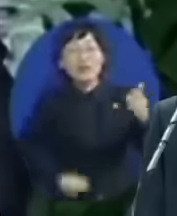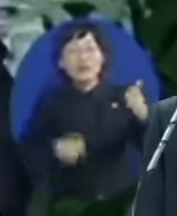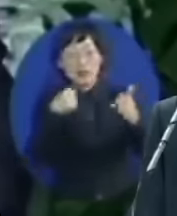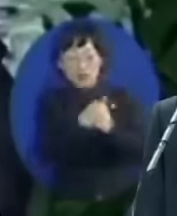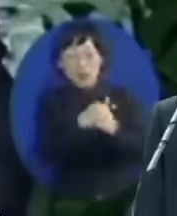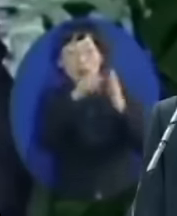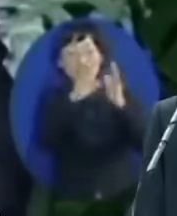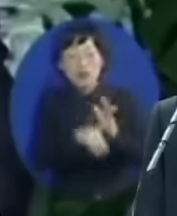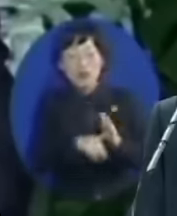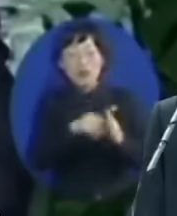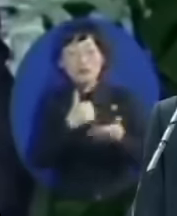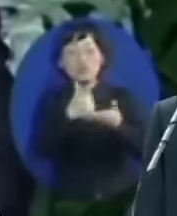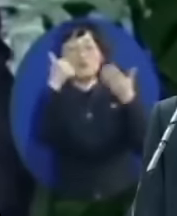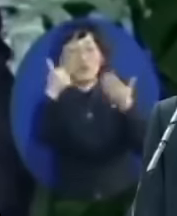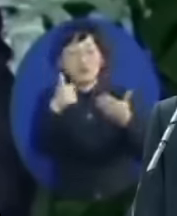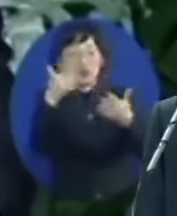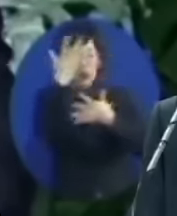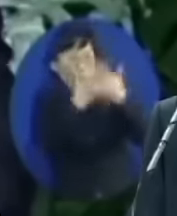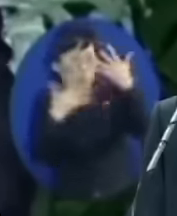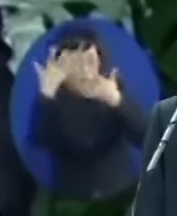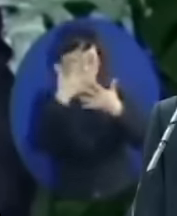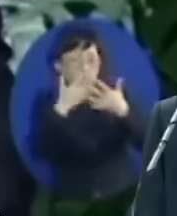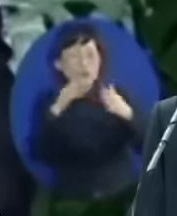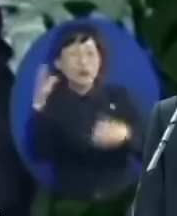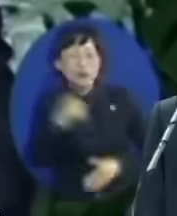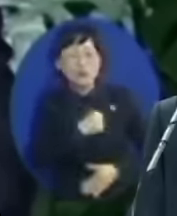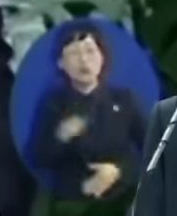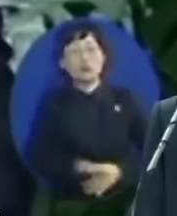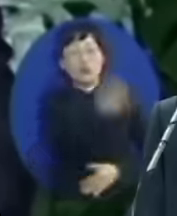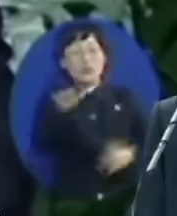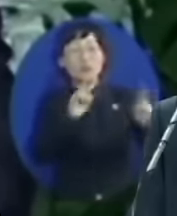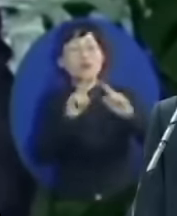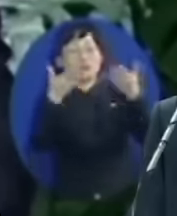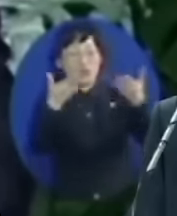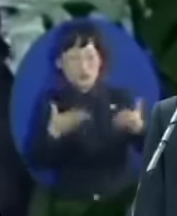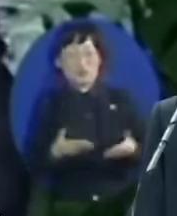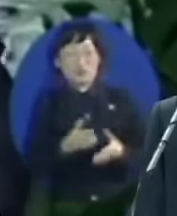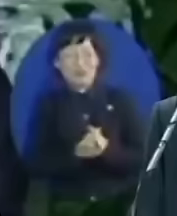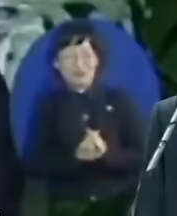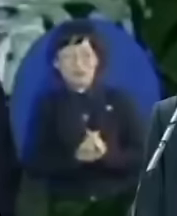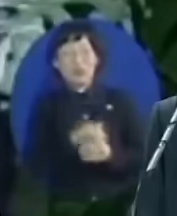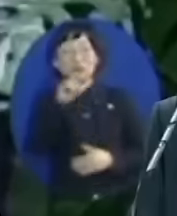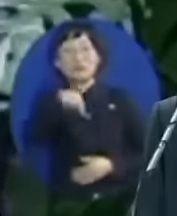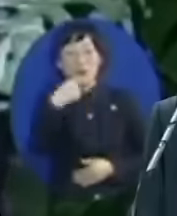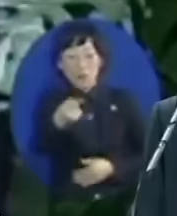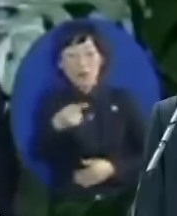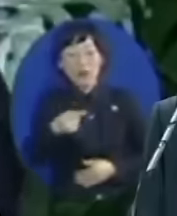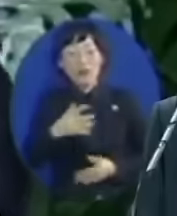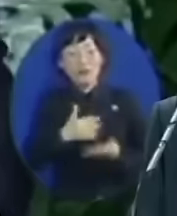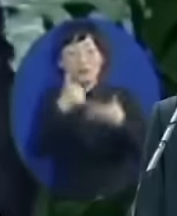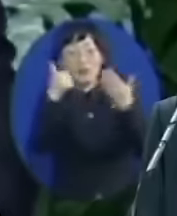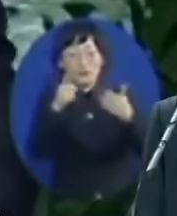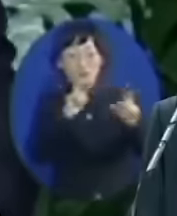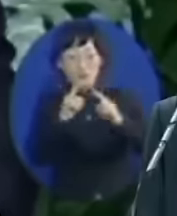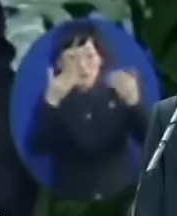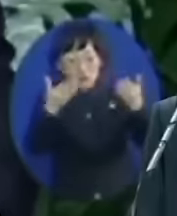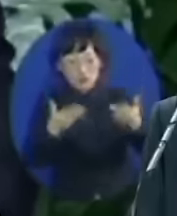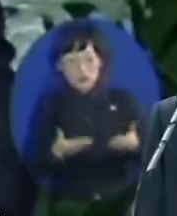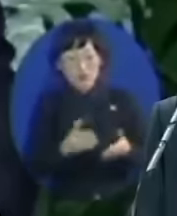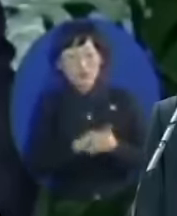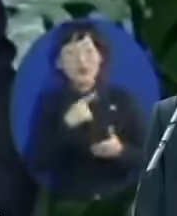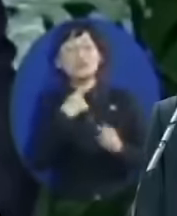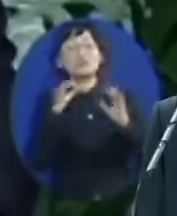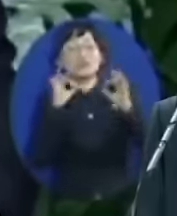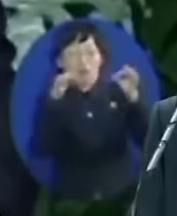때에 주님께서 환상을 통해서 우리에게 말씀하시는 것입니다. 그 다음에 주님께서 말씀하시는 것은